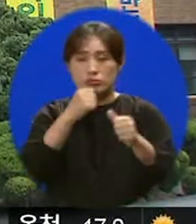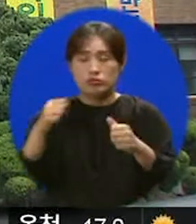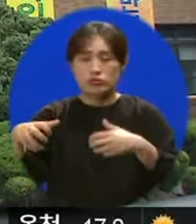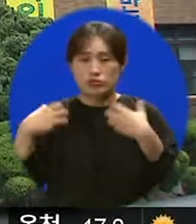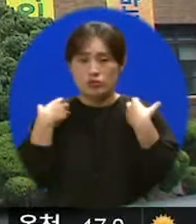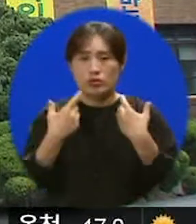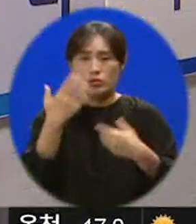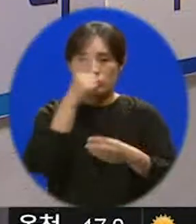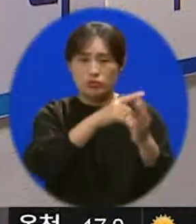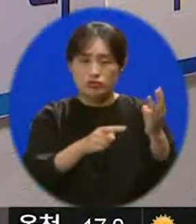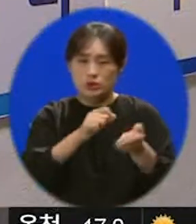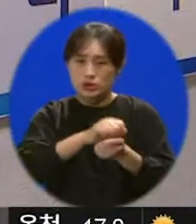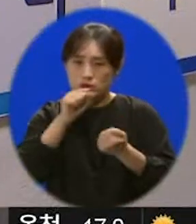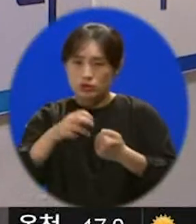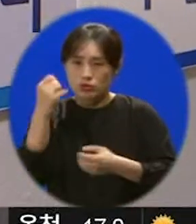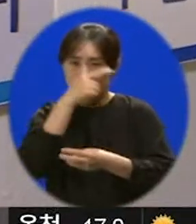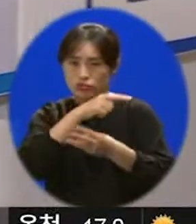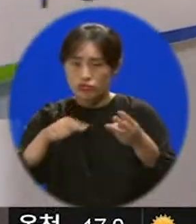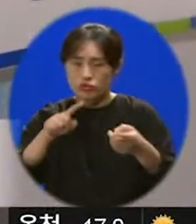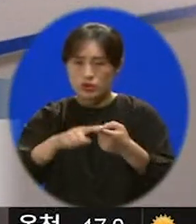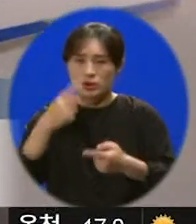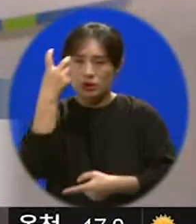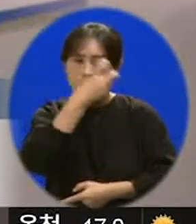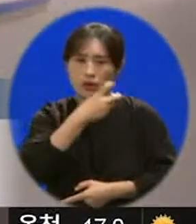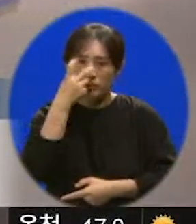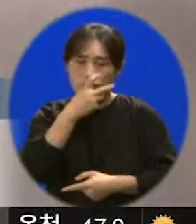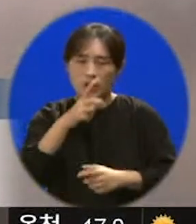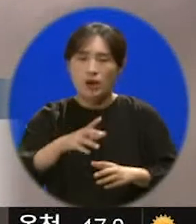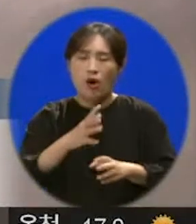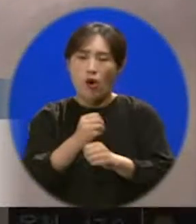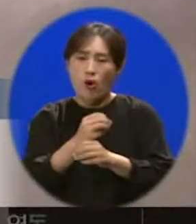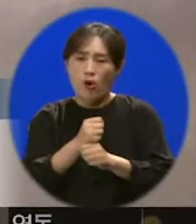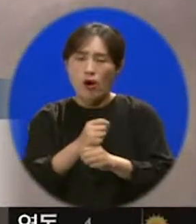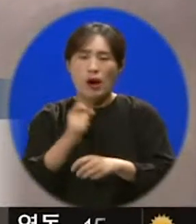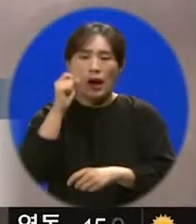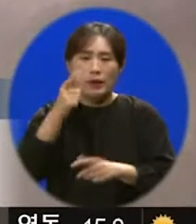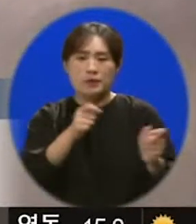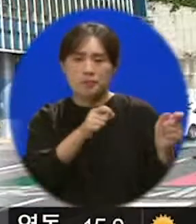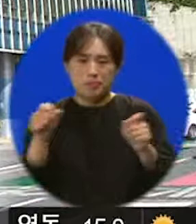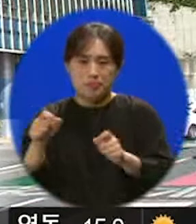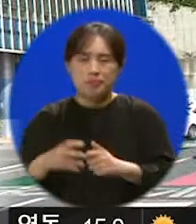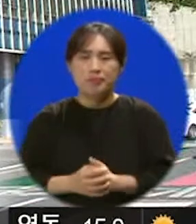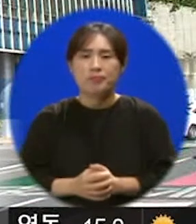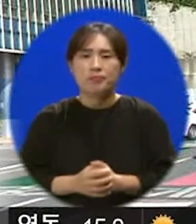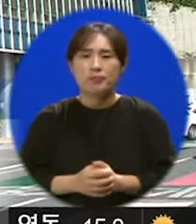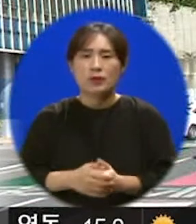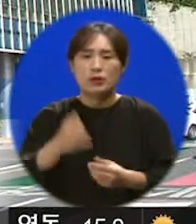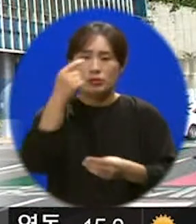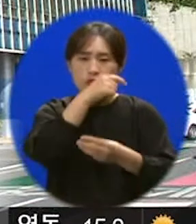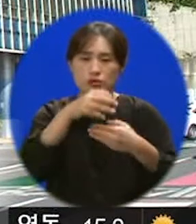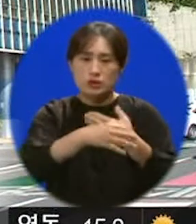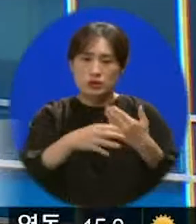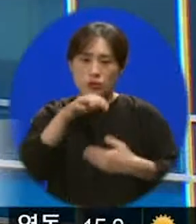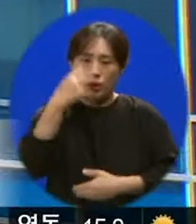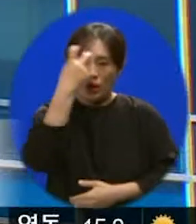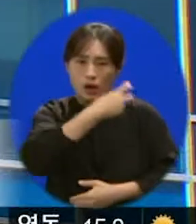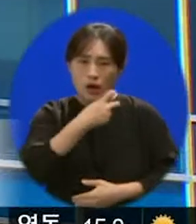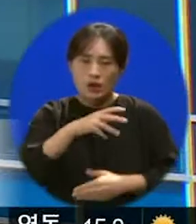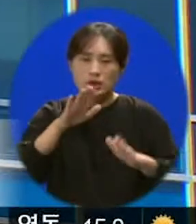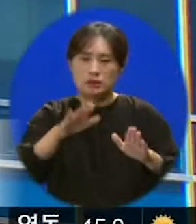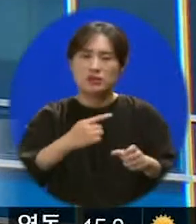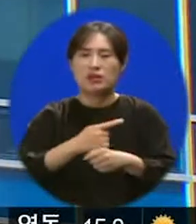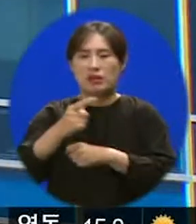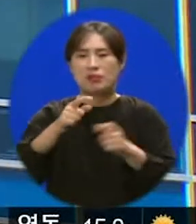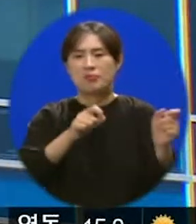도 청주시와 진천군 충주시 에 대한 감사 일정을 일단 한달가량 빌었습니다 충주의료원 에 대한 감사는 아이의